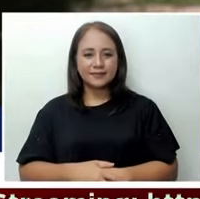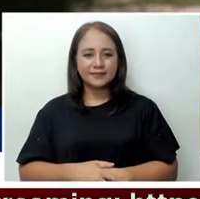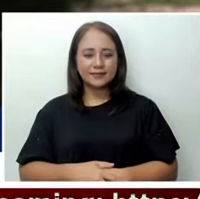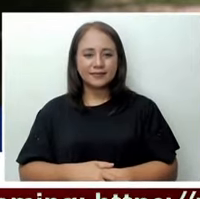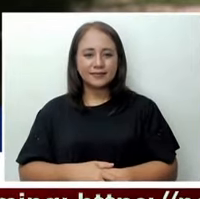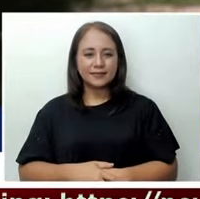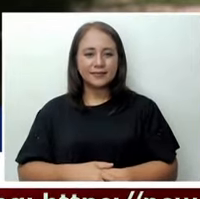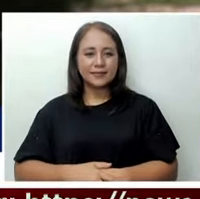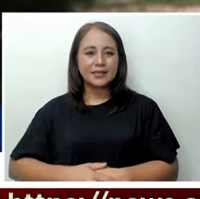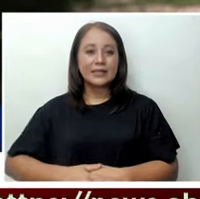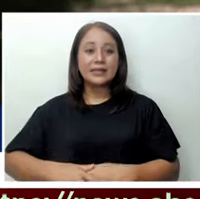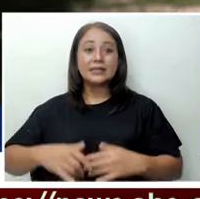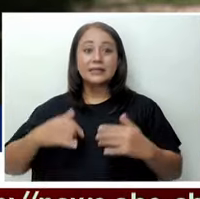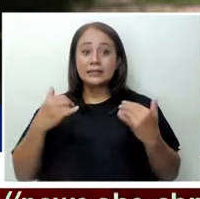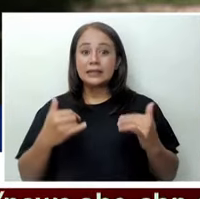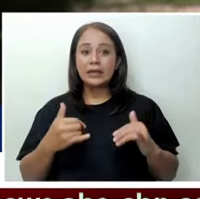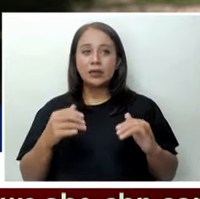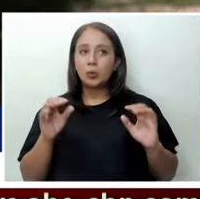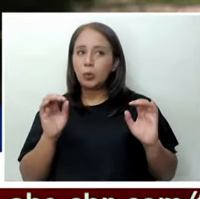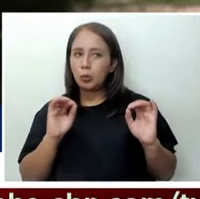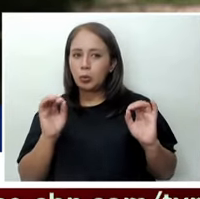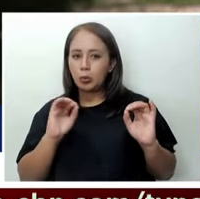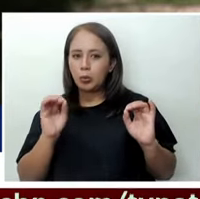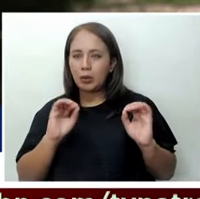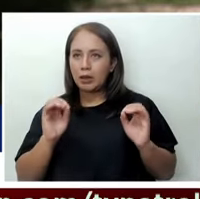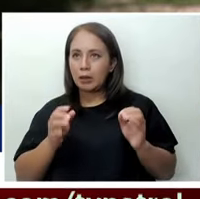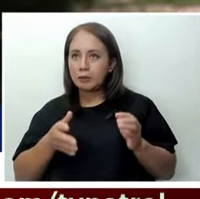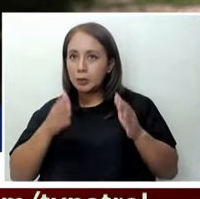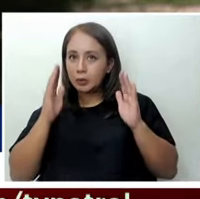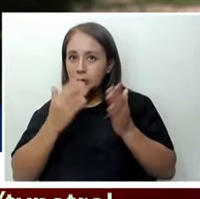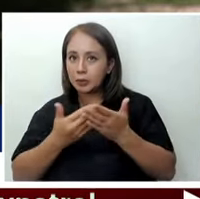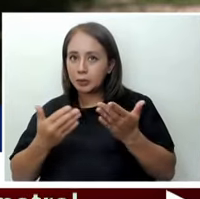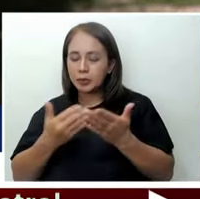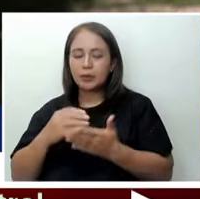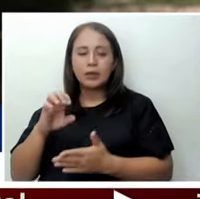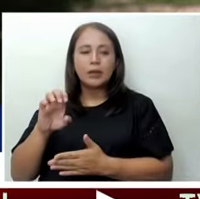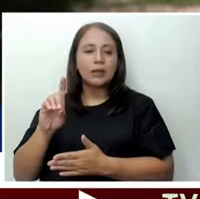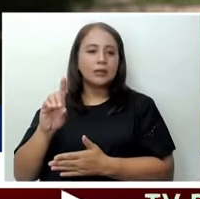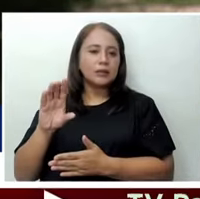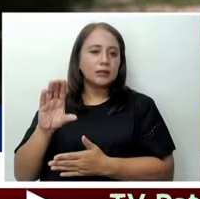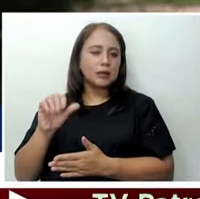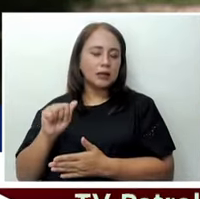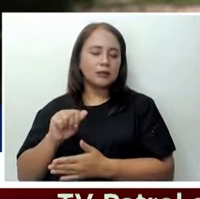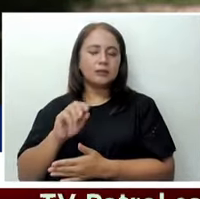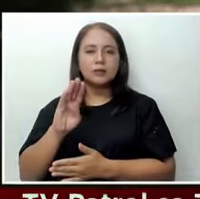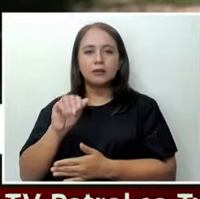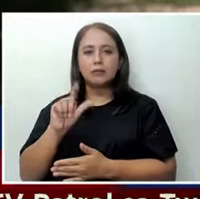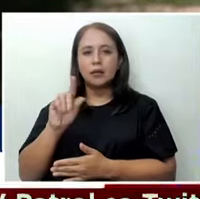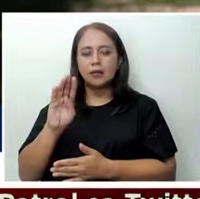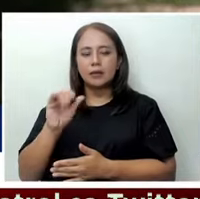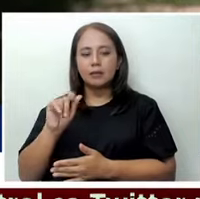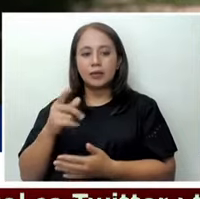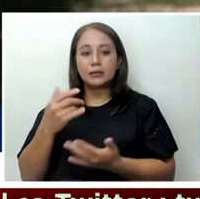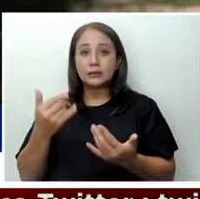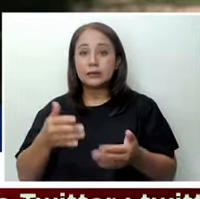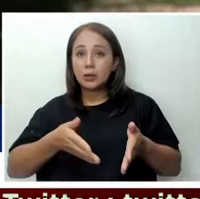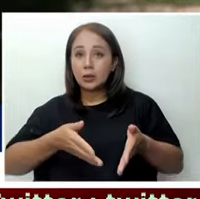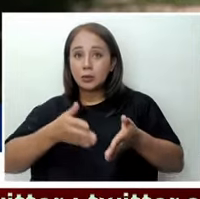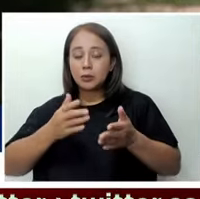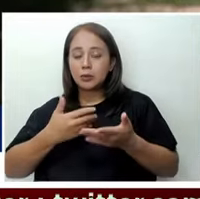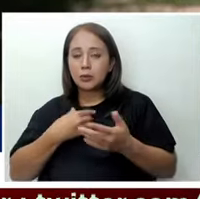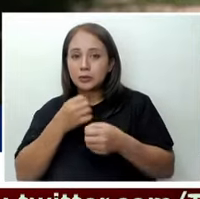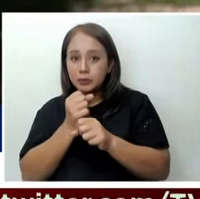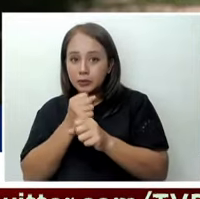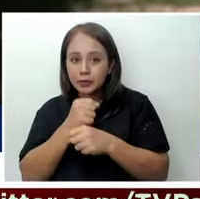Henry, sa ngayon ay wala pang itinatayong mga pasilidad sa ilalim ng EDCA sa Balabac Island. Yung ginagawang konstruksyon ng airbase doon